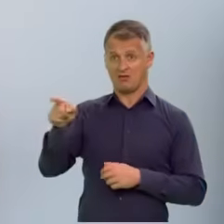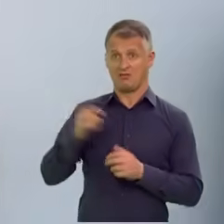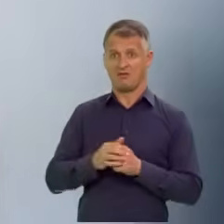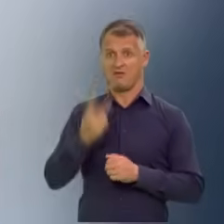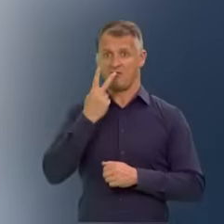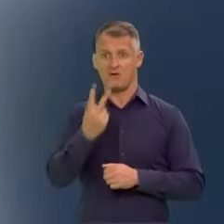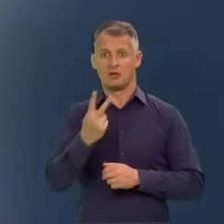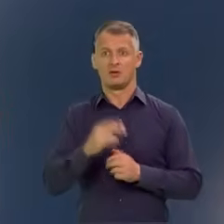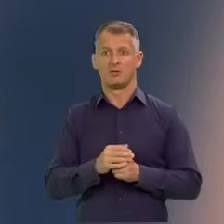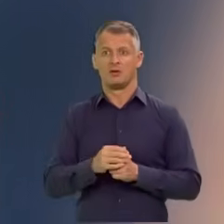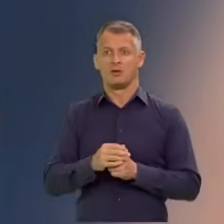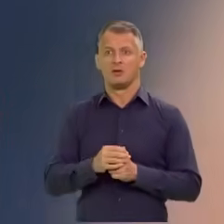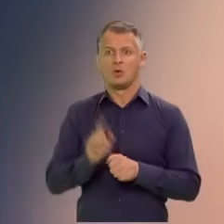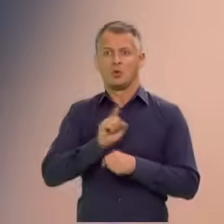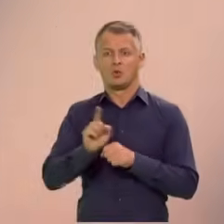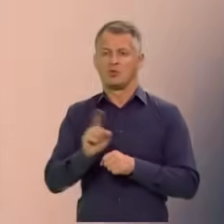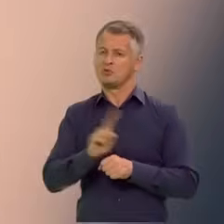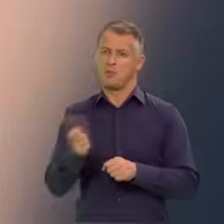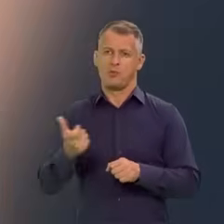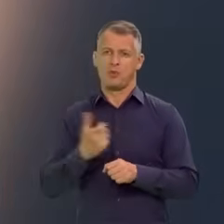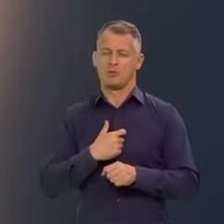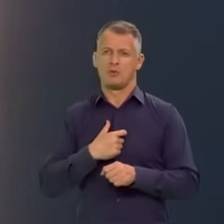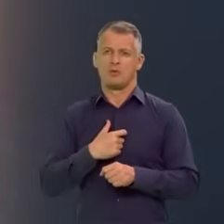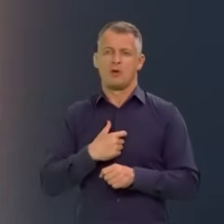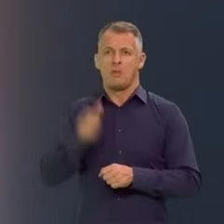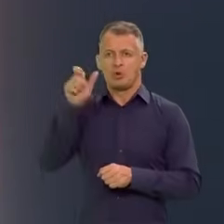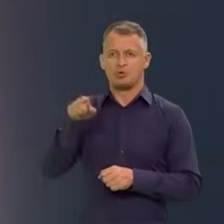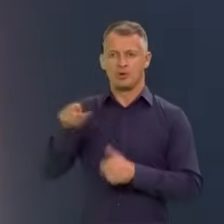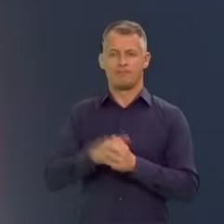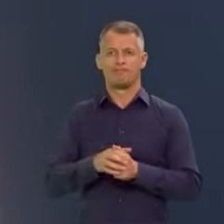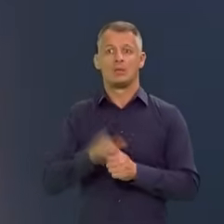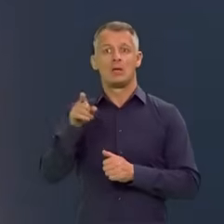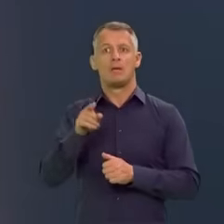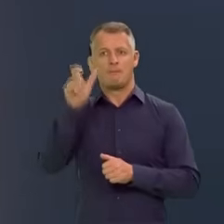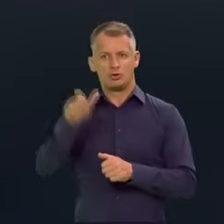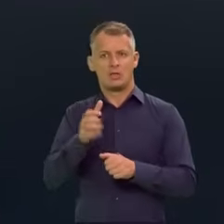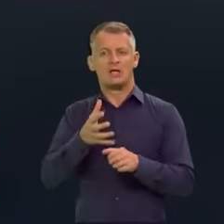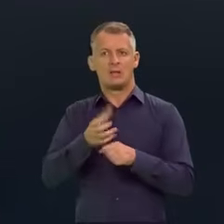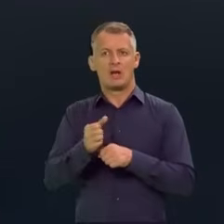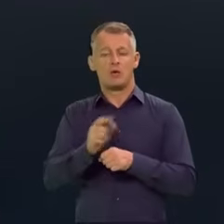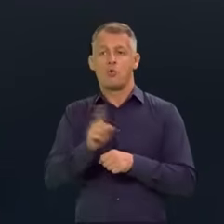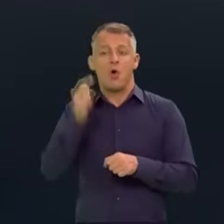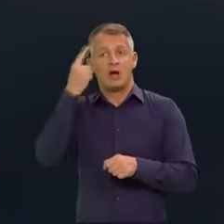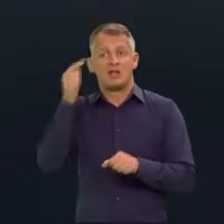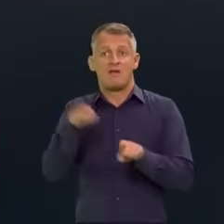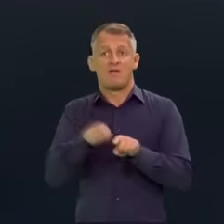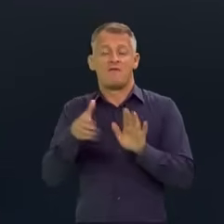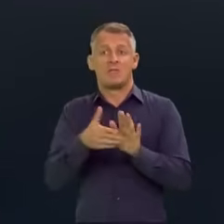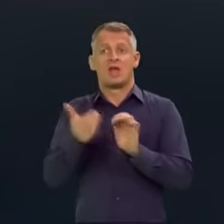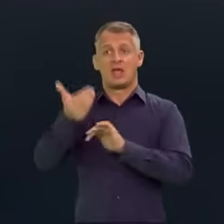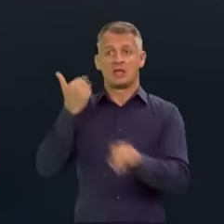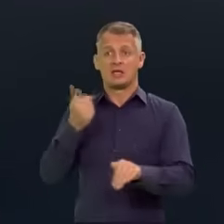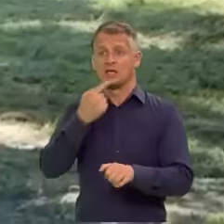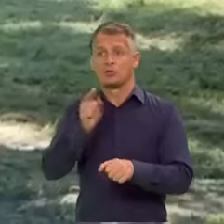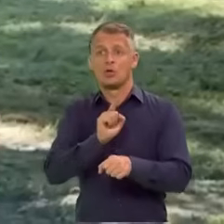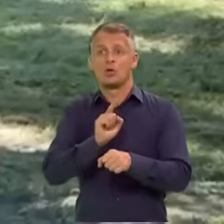văd chestii inumane. Criminalul a vrut să înlăture fapta cu premeditare. Avocatul lui a spus că obiectele pe care băiatul le-a